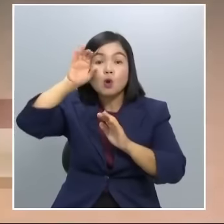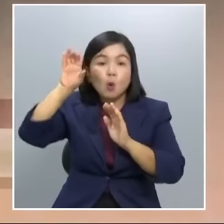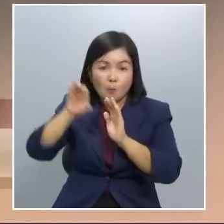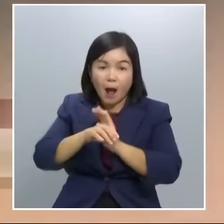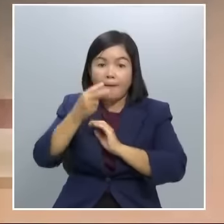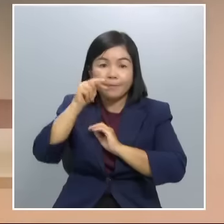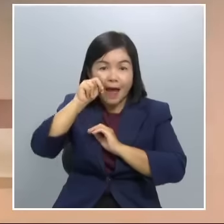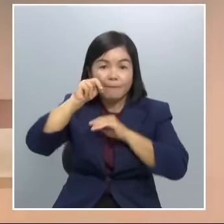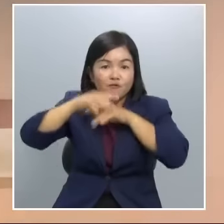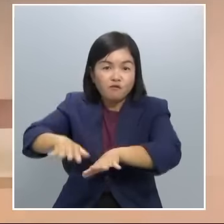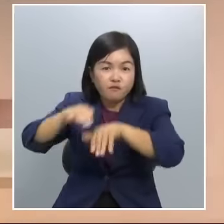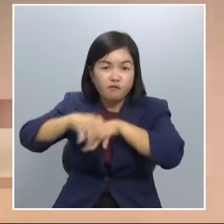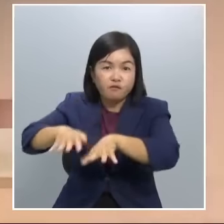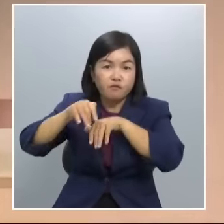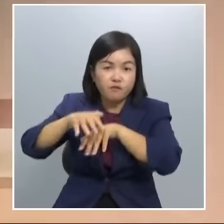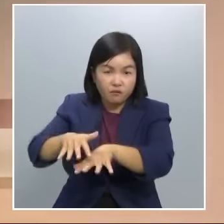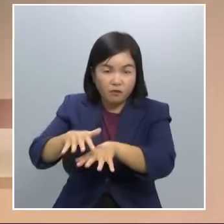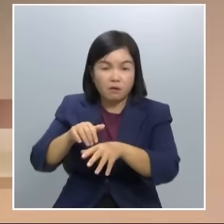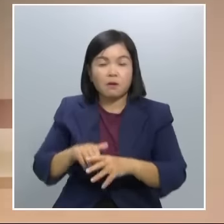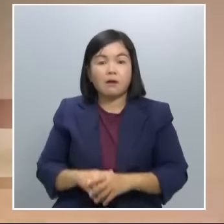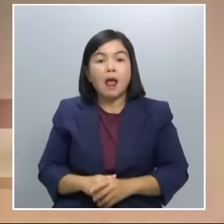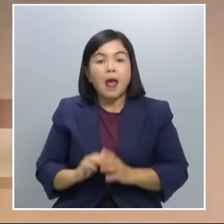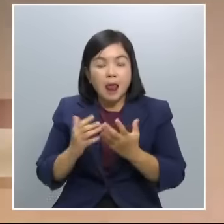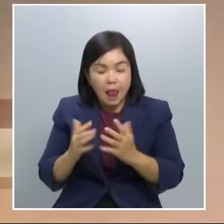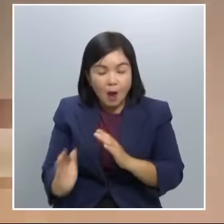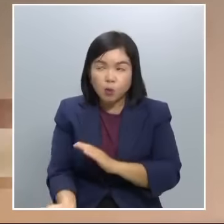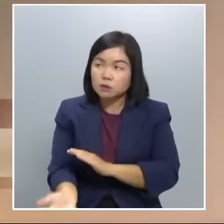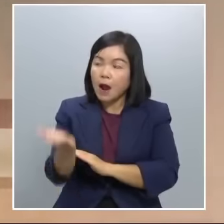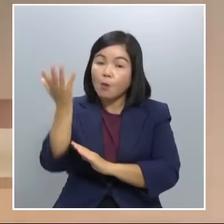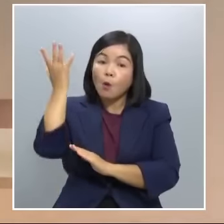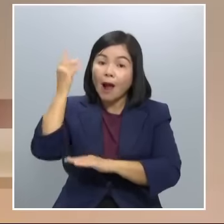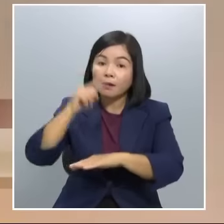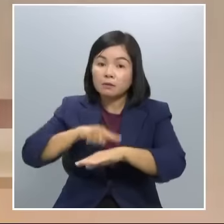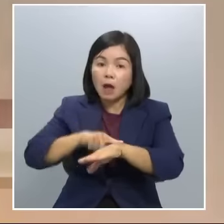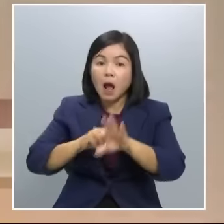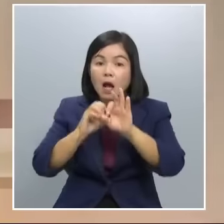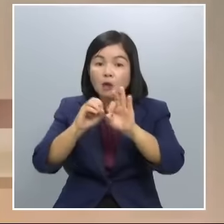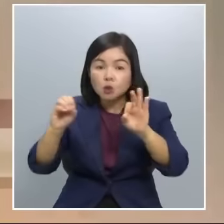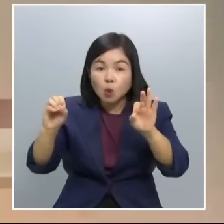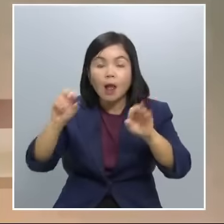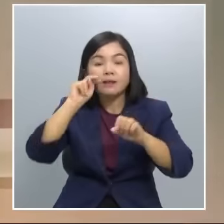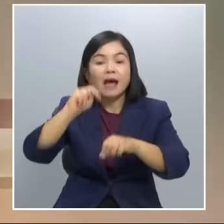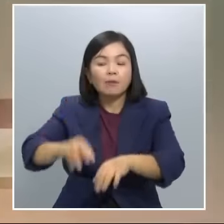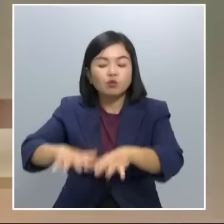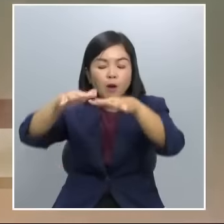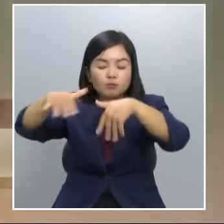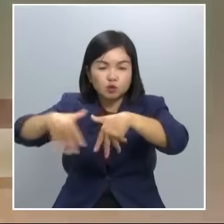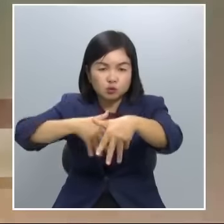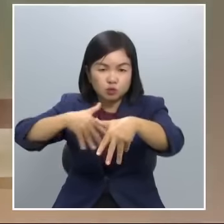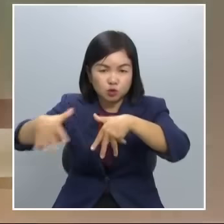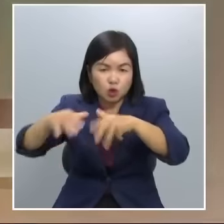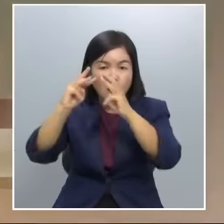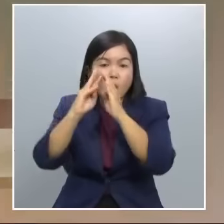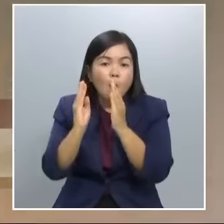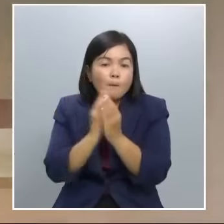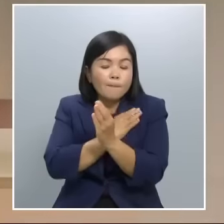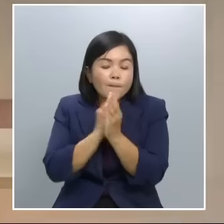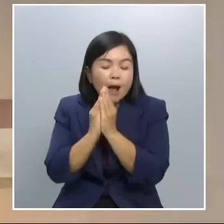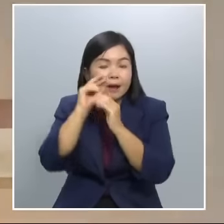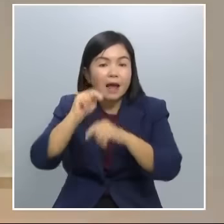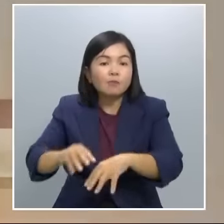แล้วต่อมา9โมงก็หลากเข้าทั่วหมู่บ้านสุเทพและวัดพระธาตุดอยสุเทพ